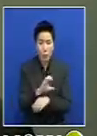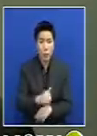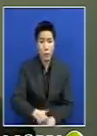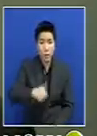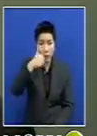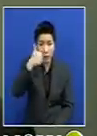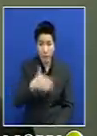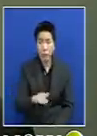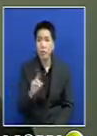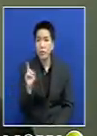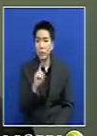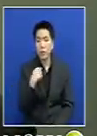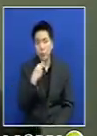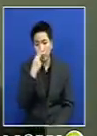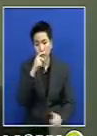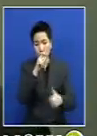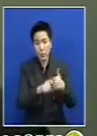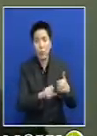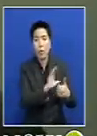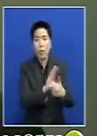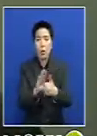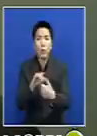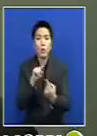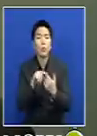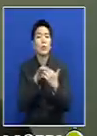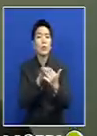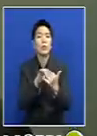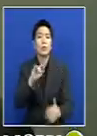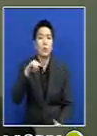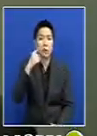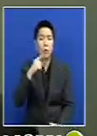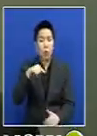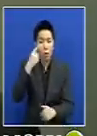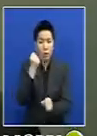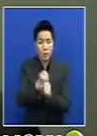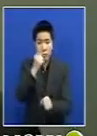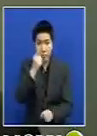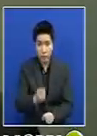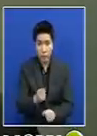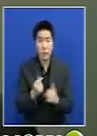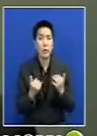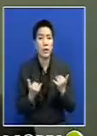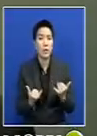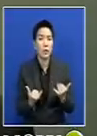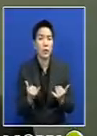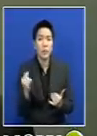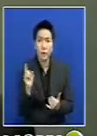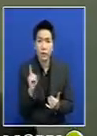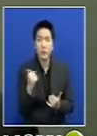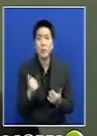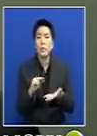หรือไม่โดยดูพฤติกรรมคนเหล่านี้ในการสื่อสารก่อนที่เขาจะลงมือนะครับซึ่งในชั้นนี้นะครับ